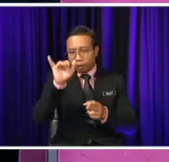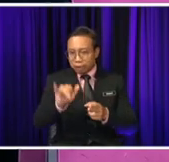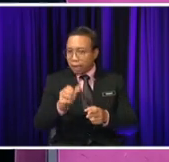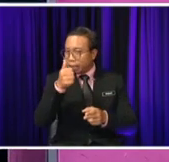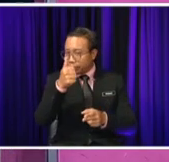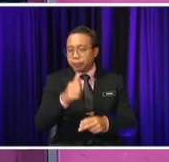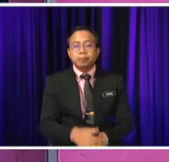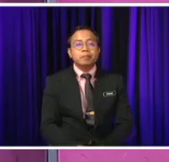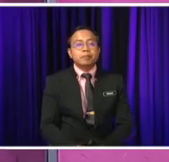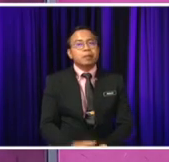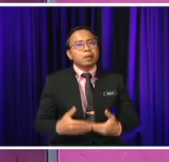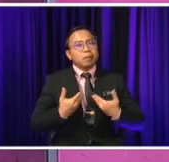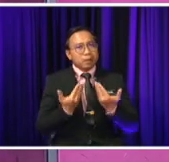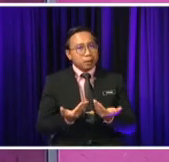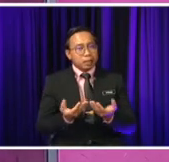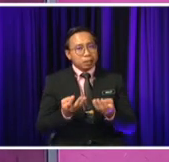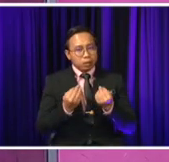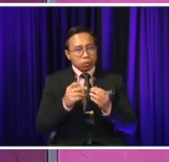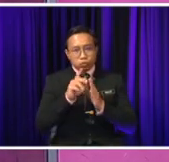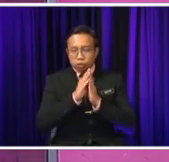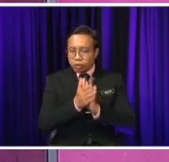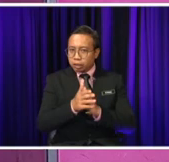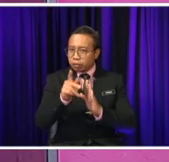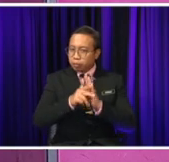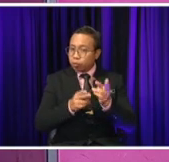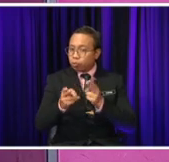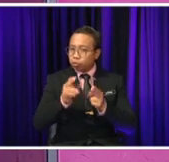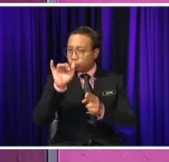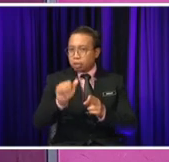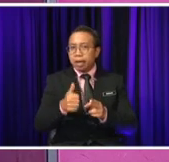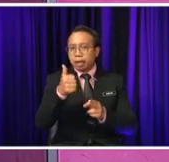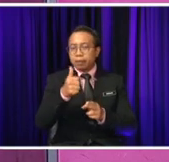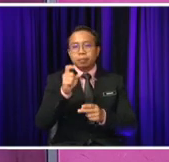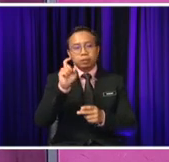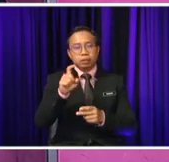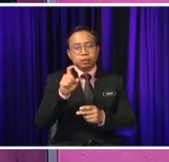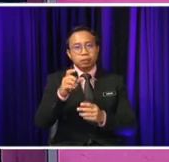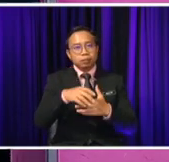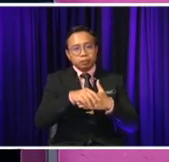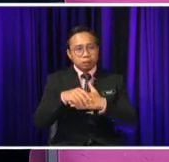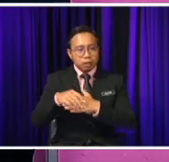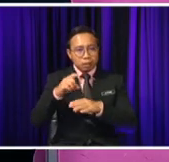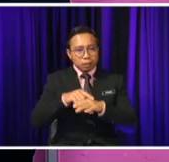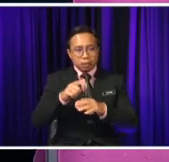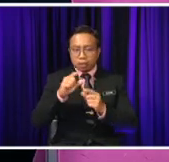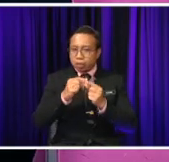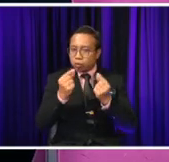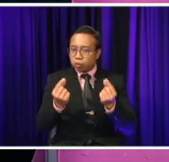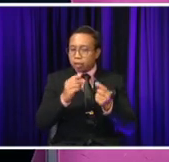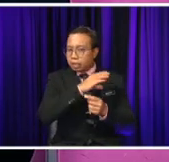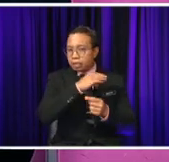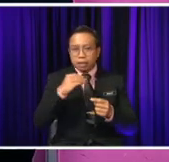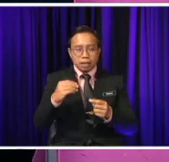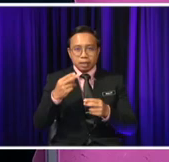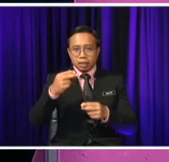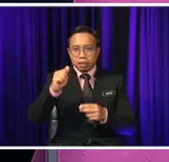nah bagaimana nak jadi pengurus dan hebat yang pertamanya kita ini berpegang kepada Alquran dan Al Hadits tadi itulah